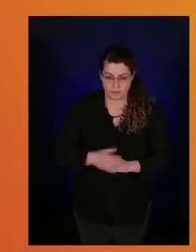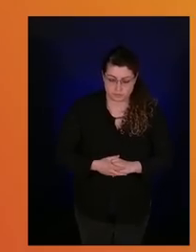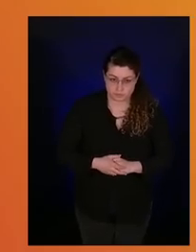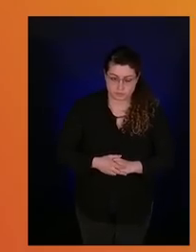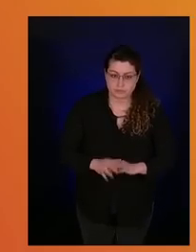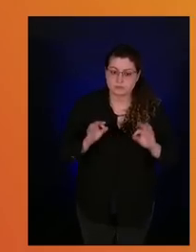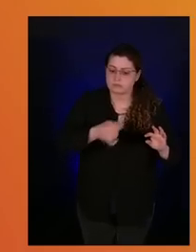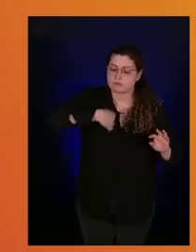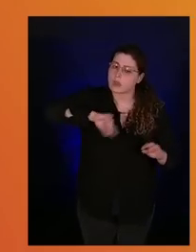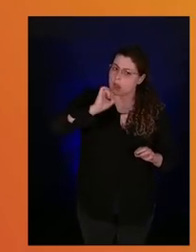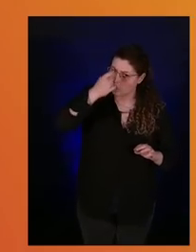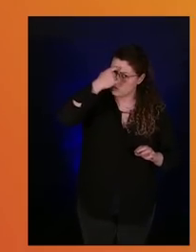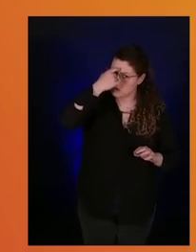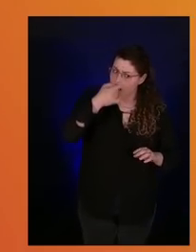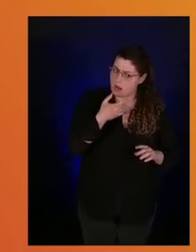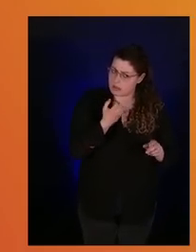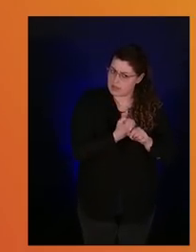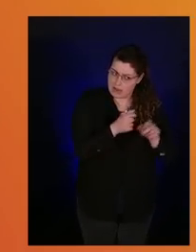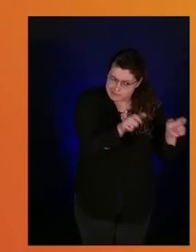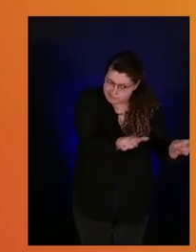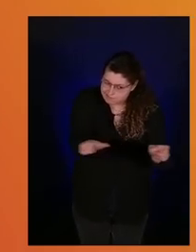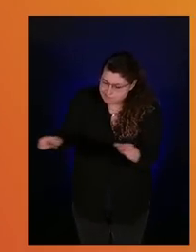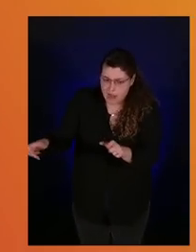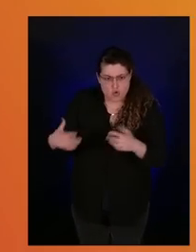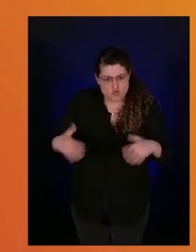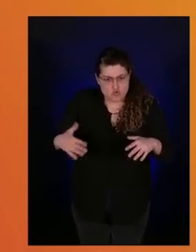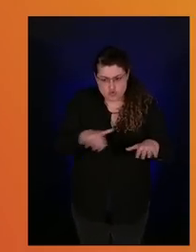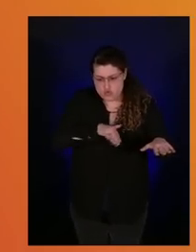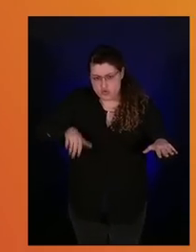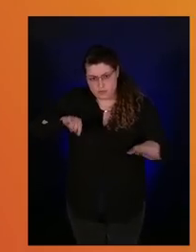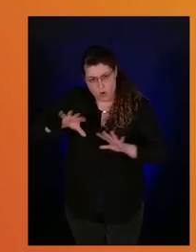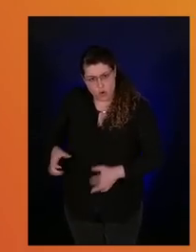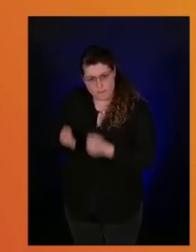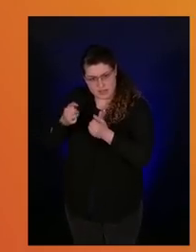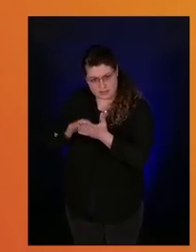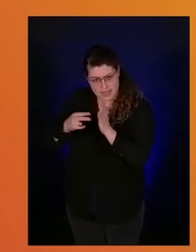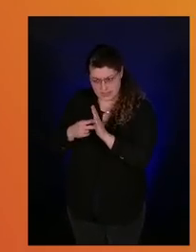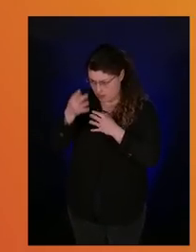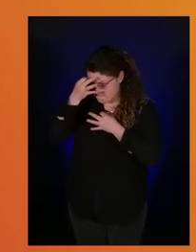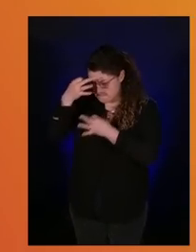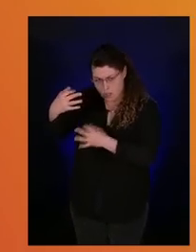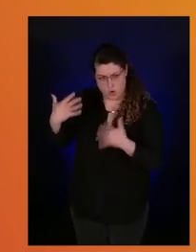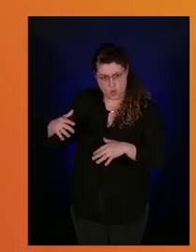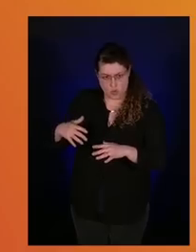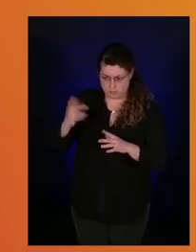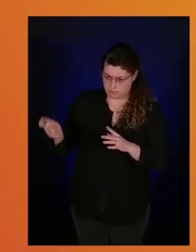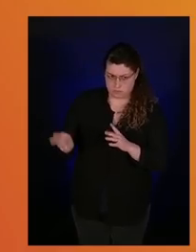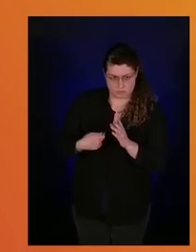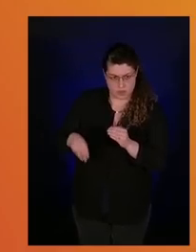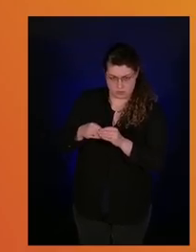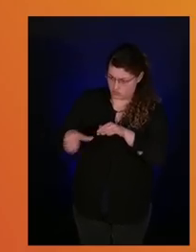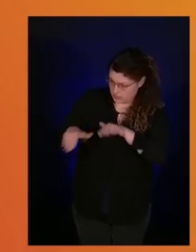sommes conscients que ce travail exigeant nécessite des compétences techniques pointues et une grande rigueur